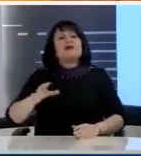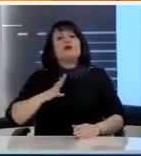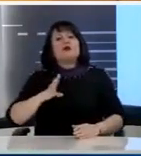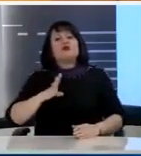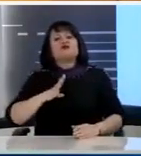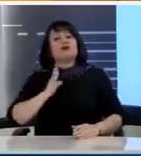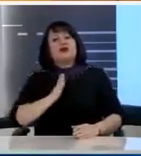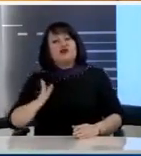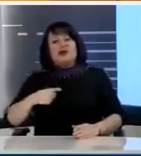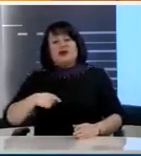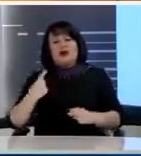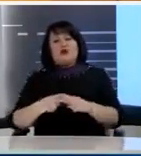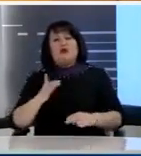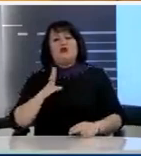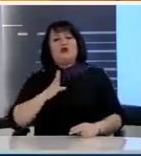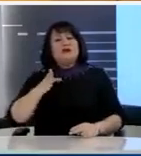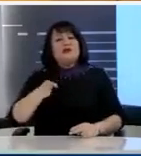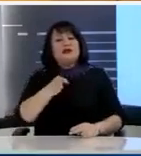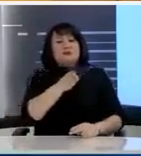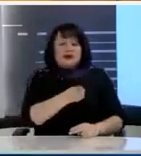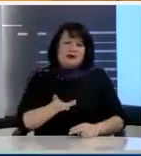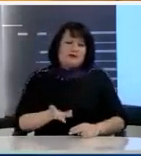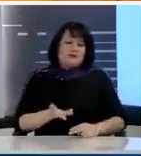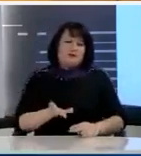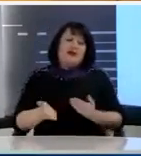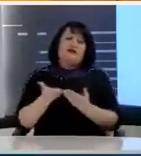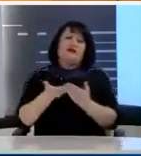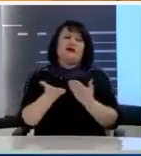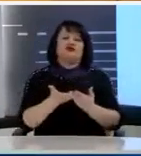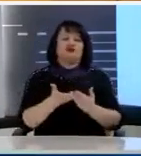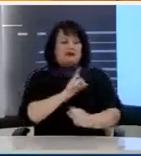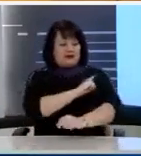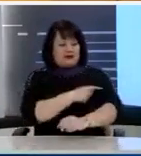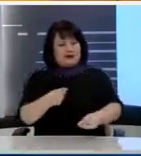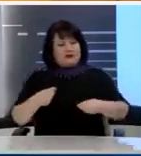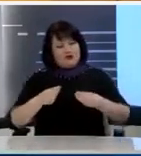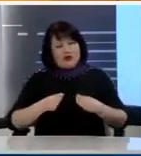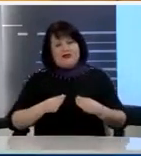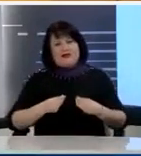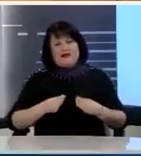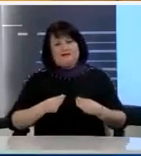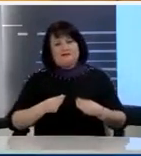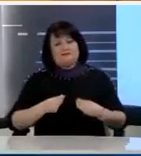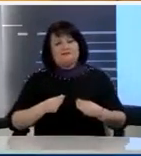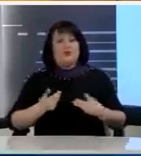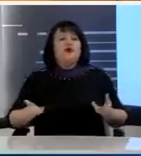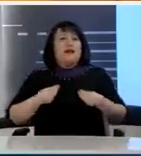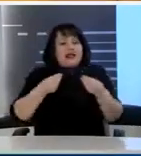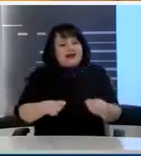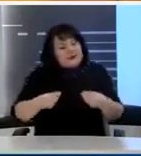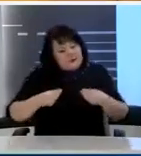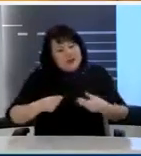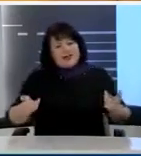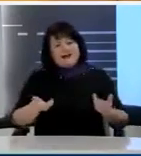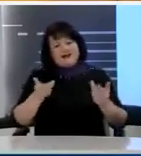τον νοικοκύρη, τον απλό πολίτη όπως πολλοί από εσάς, παίρνοντας δύναμη από κάθε μικρή μου συμβολή.